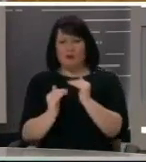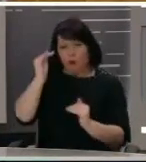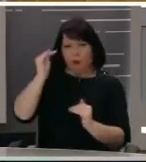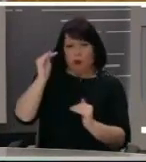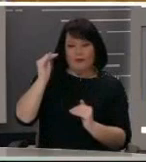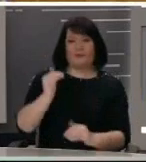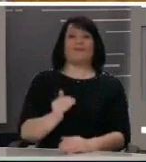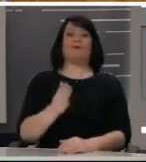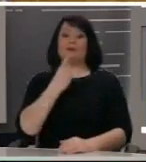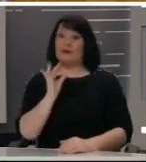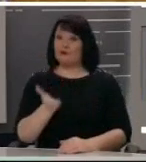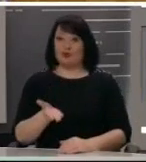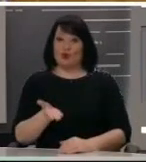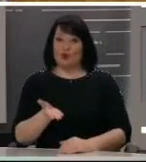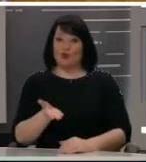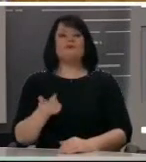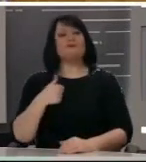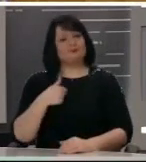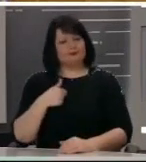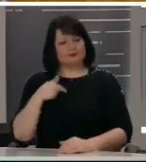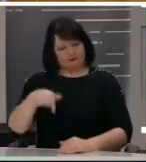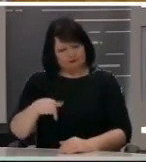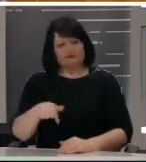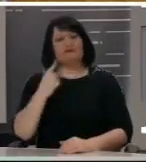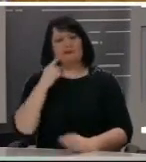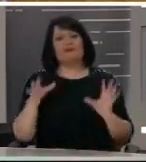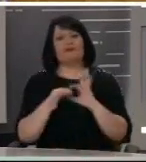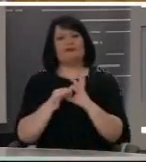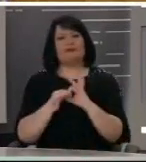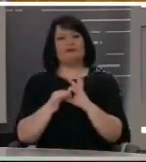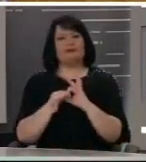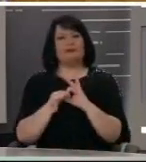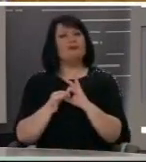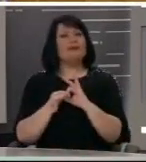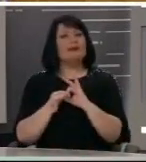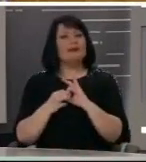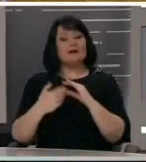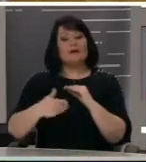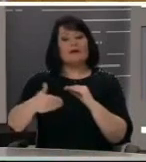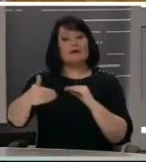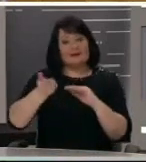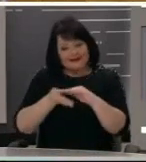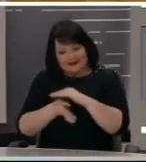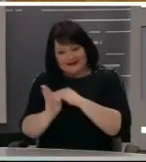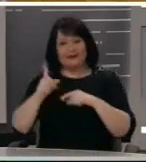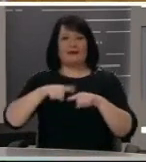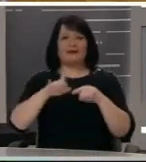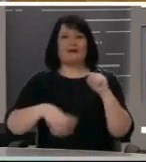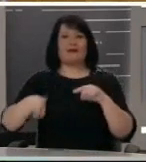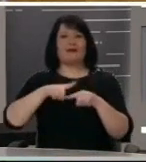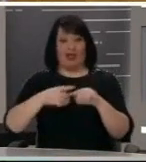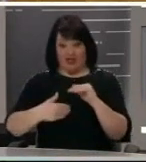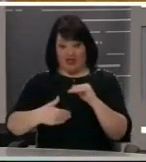Γι' αυτό το λόγο, εμείς σήμερα συνδέουμε άμεσα την προοπτική εξόδου της χώρας από